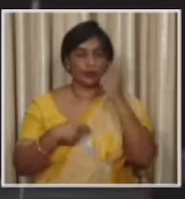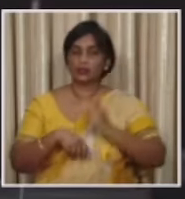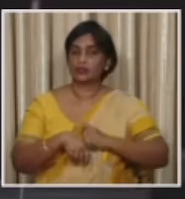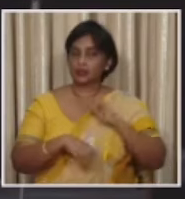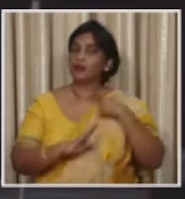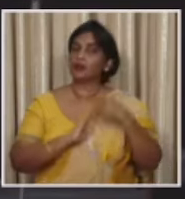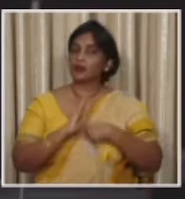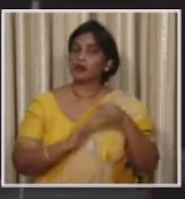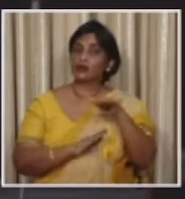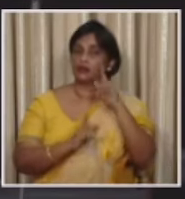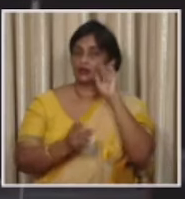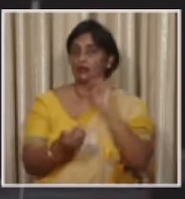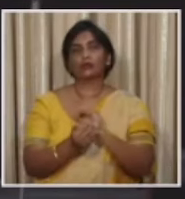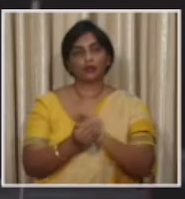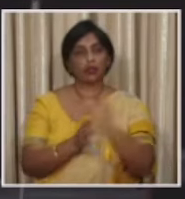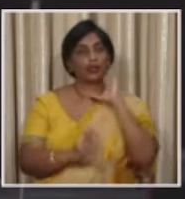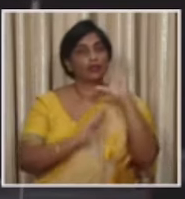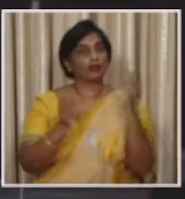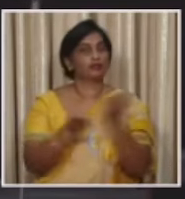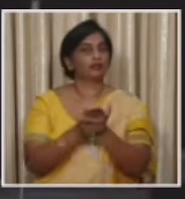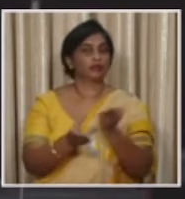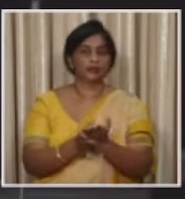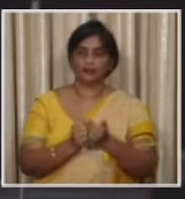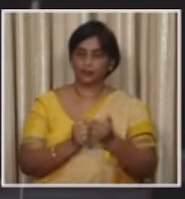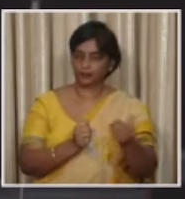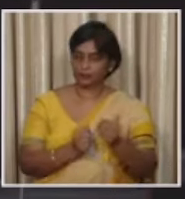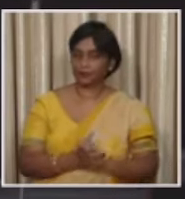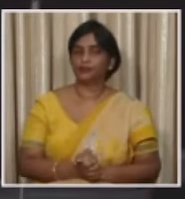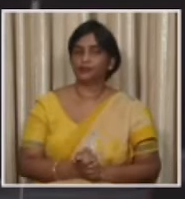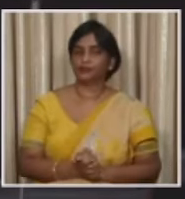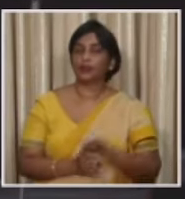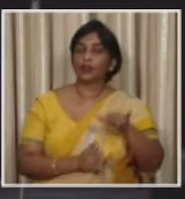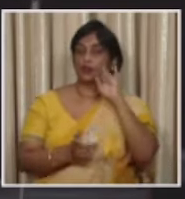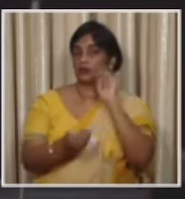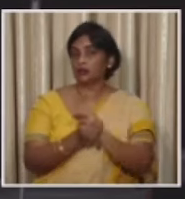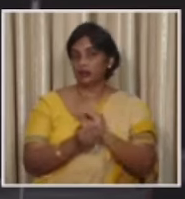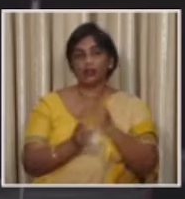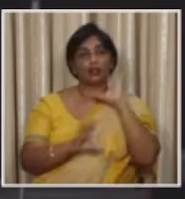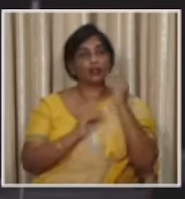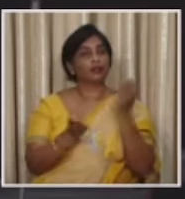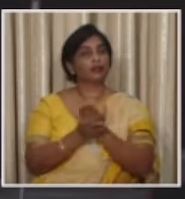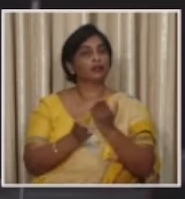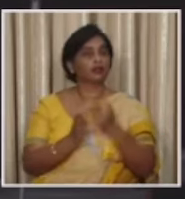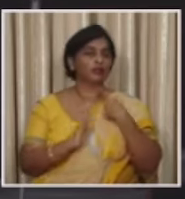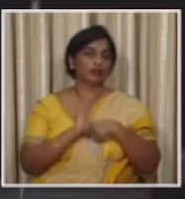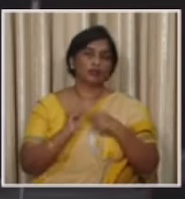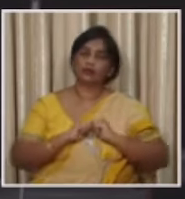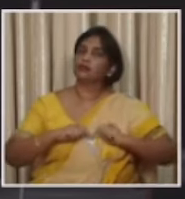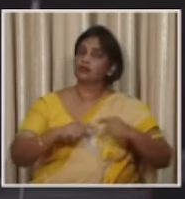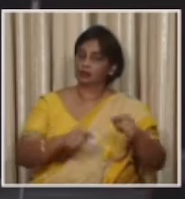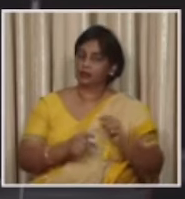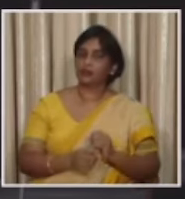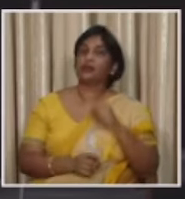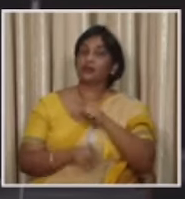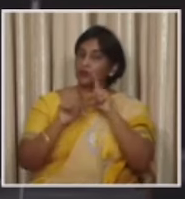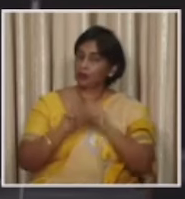අපේ රටේ සමාජ ආරක්ෂණ දත්ත පද්ධතියක් ක්‍රියාත්මක කරන්න. සමාජ ආරක්ෂණ දත්ත පද්ධතියක් අපේ රටේ ක්‍රියාත්මක කරන්න.